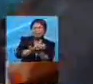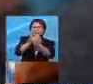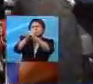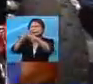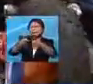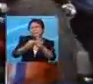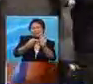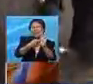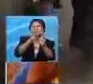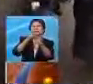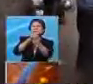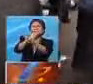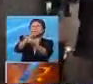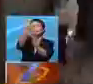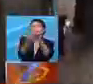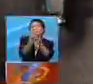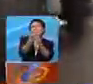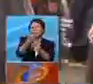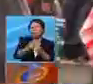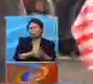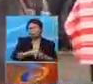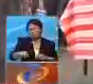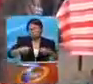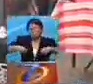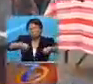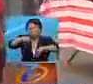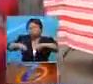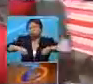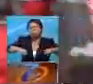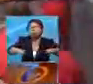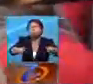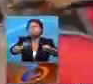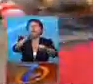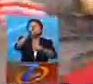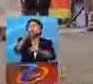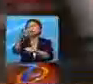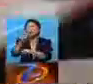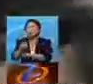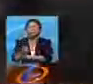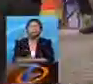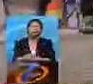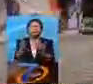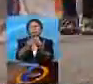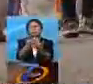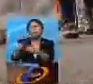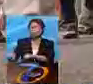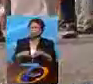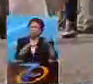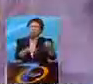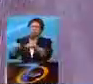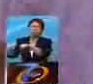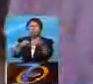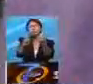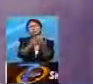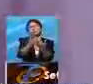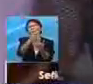sehingga 4 jam ataupun bergerak sejauh 30 km. Skuter ini juga mudah dibawa ke mana-mana kerana